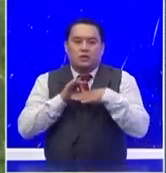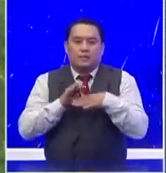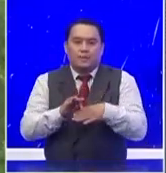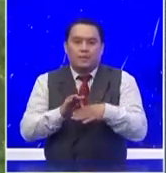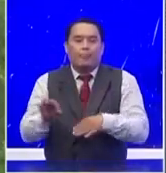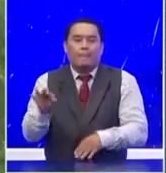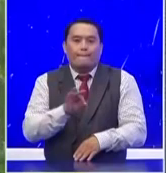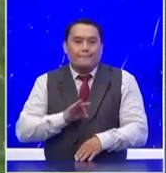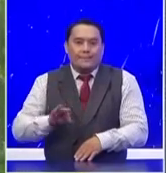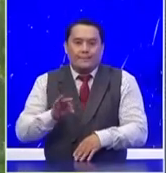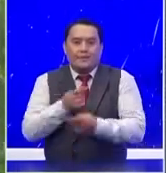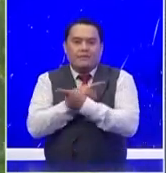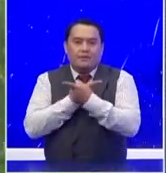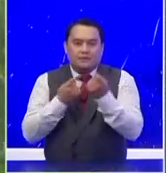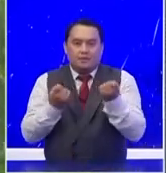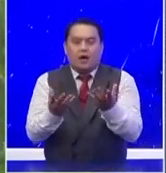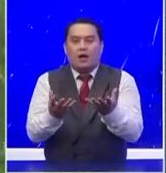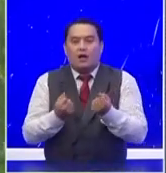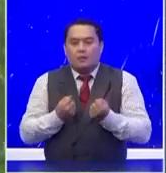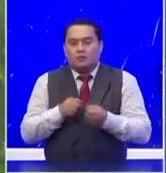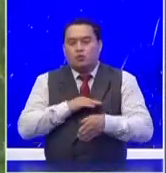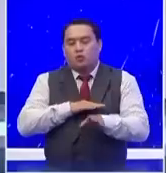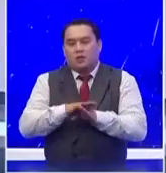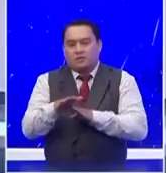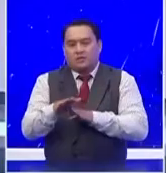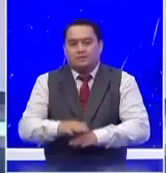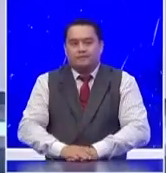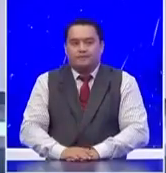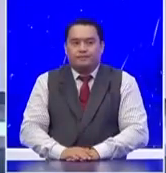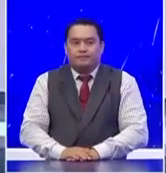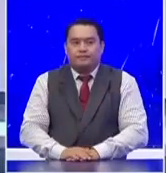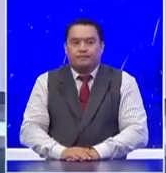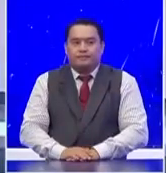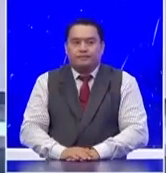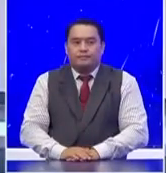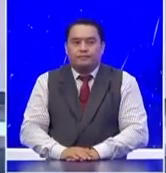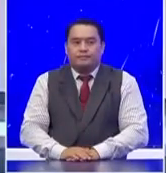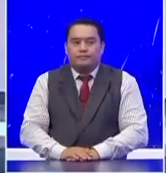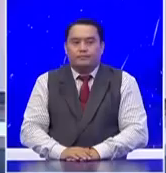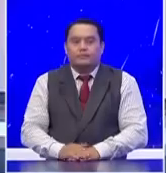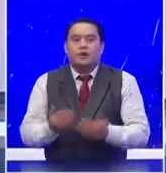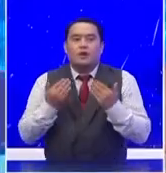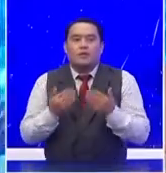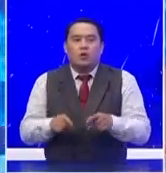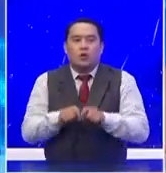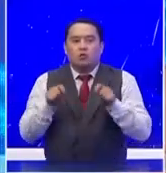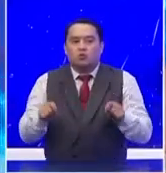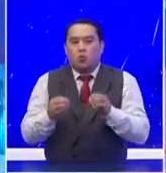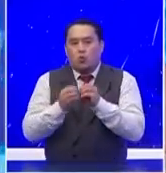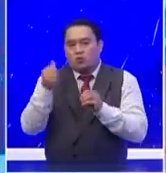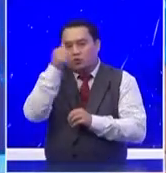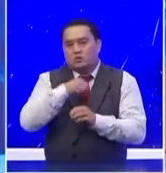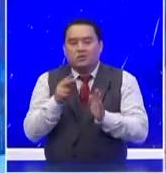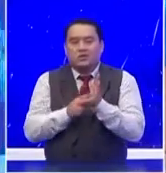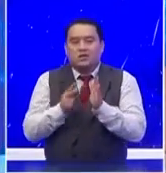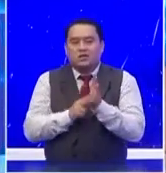облыстық деңгейде сол жақтан ақпарат алып, облыстық деңгейден жүзеге асырып отырамыз. Ұлттық волонтерлар желісінің құрылғанына 10 жыл. Құрамында